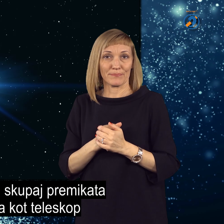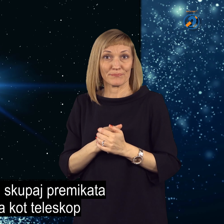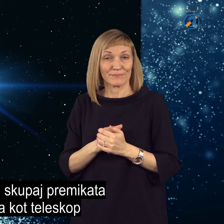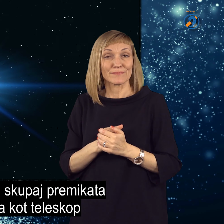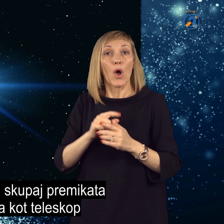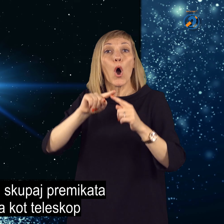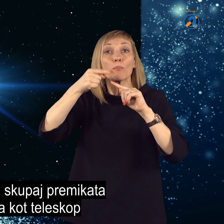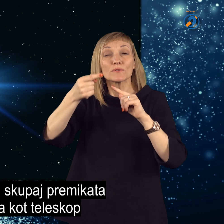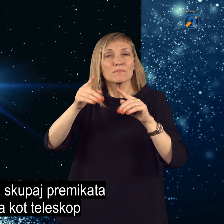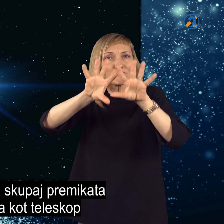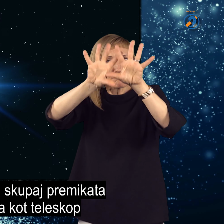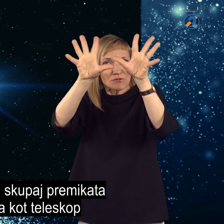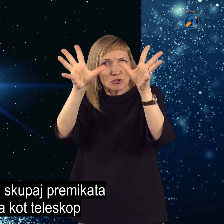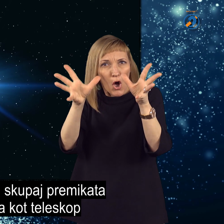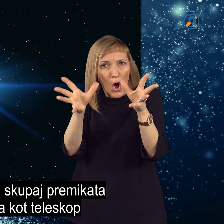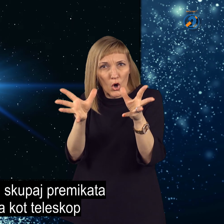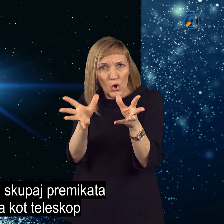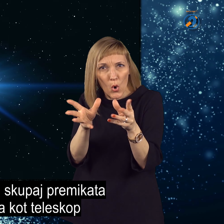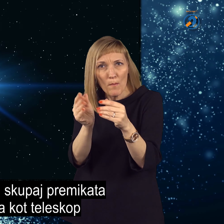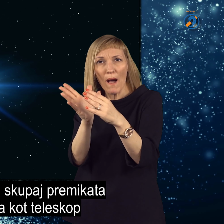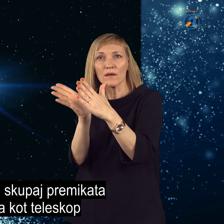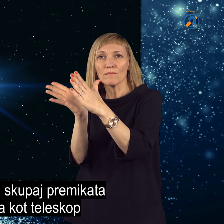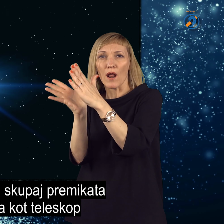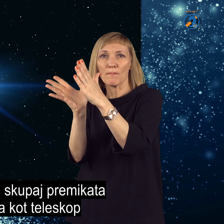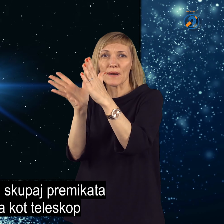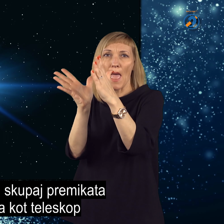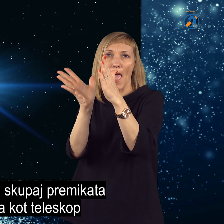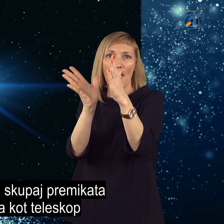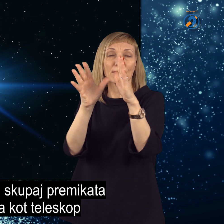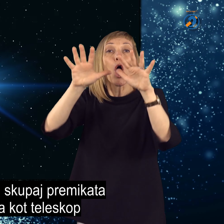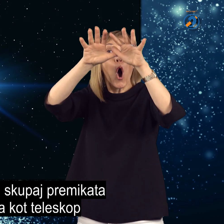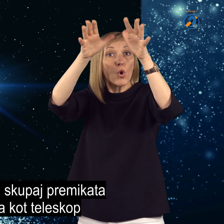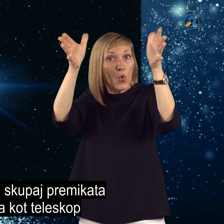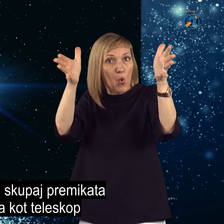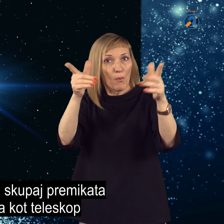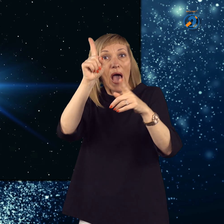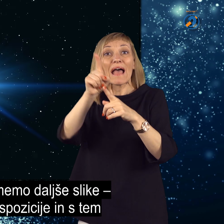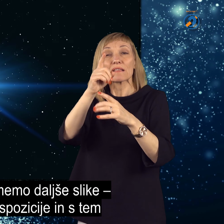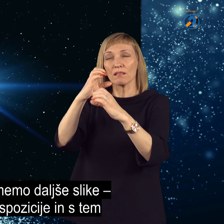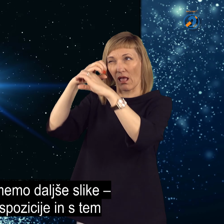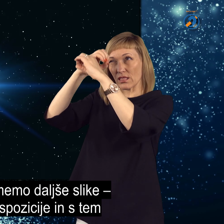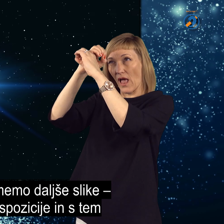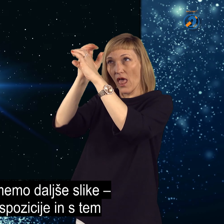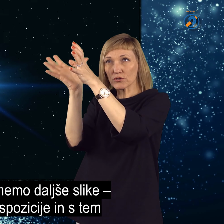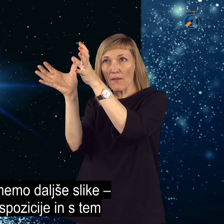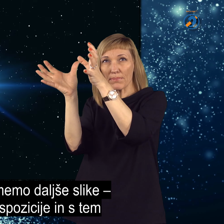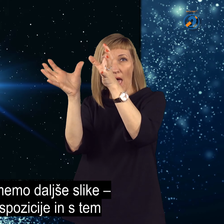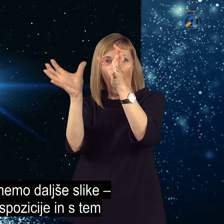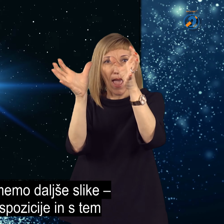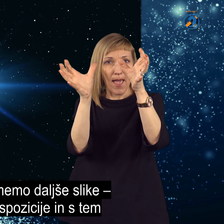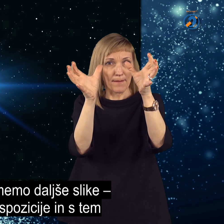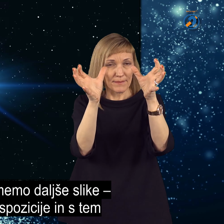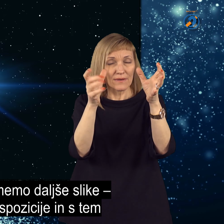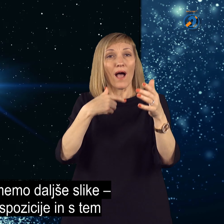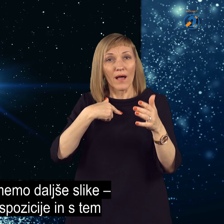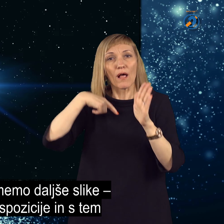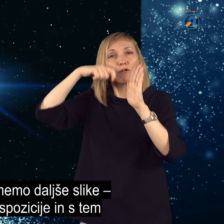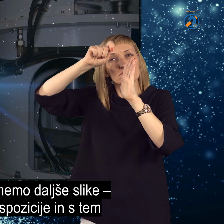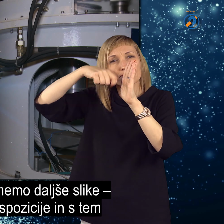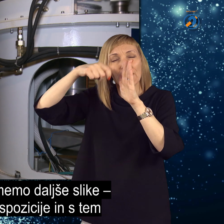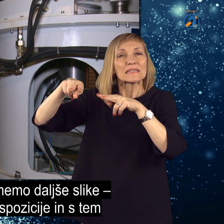se potem vse skupaj, torej skupno premeka, tako kupola kot teleskop in lahko posnamemo daljše